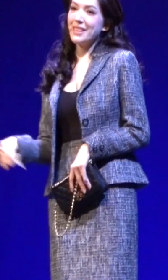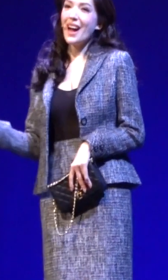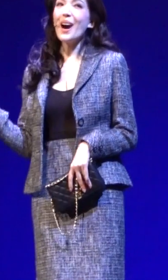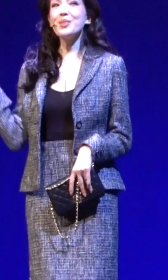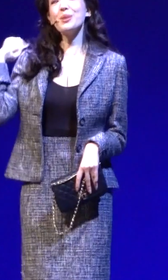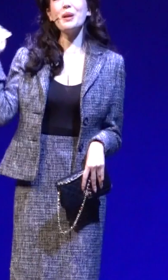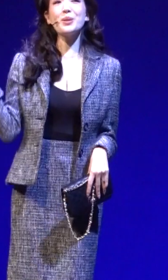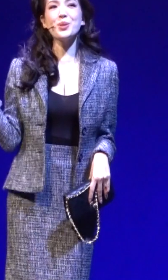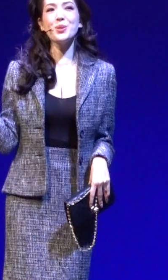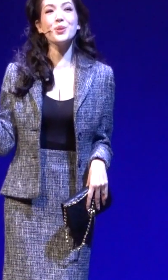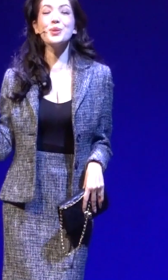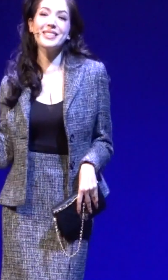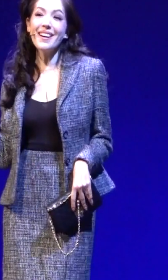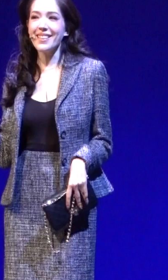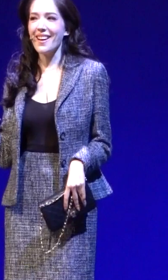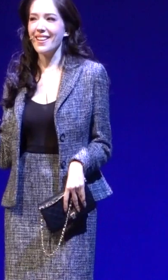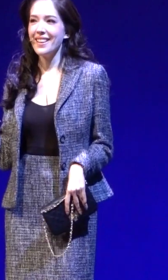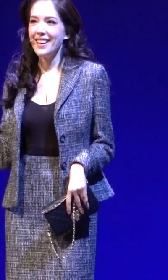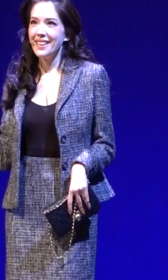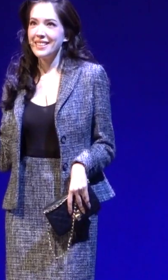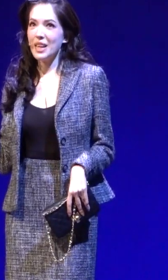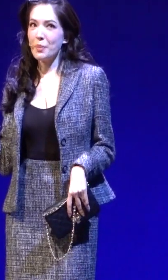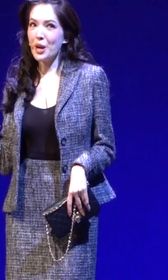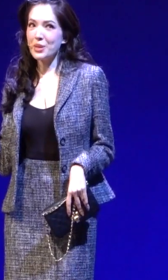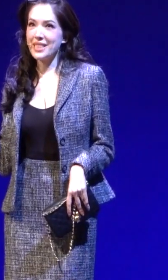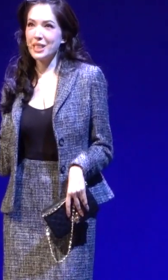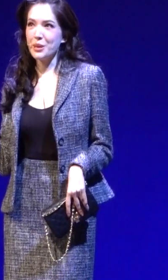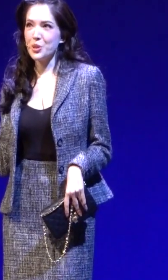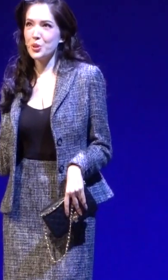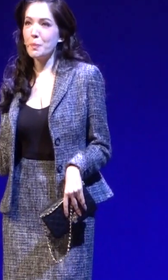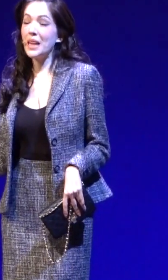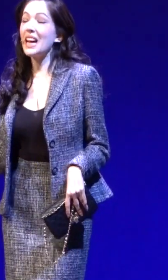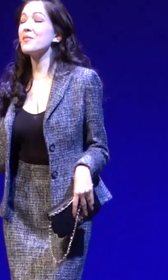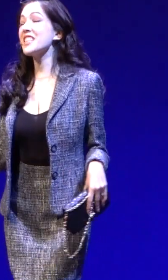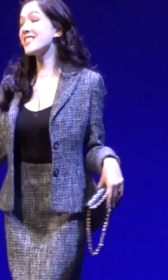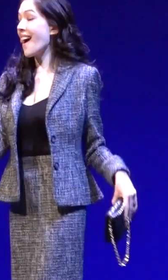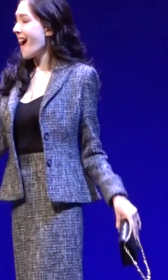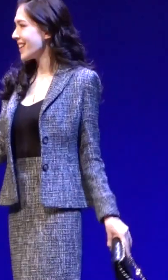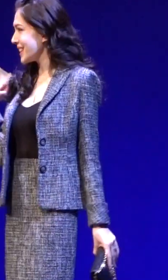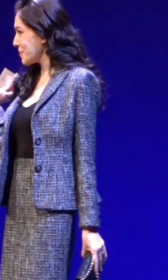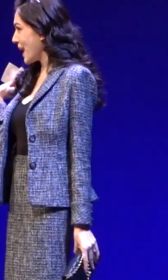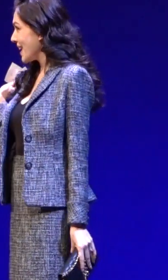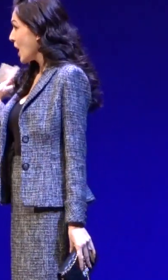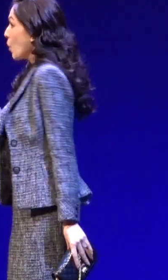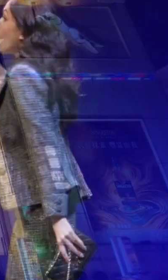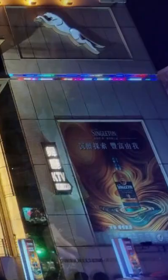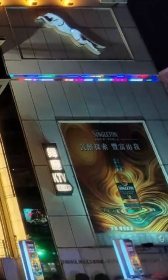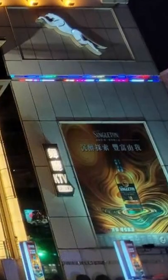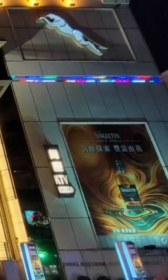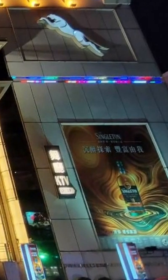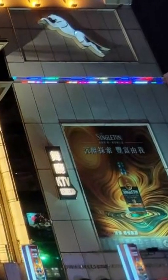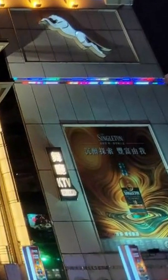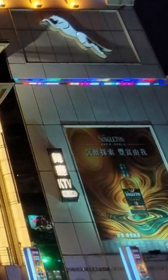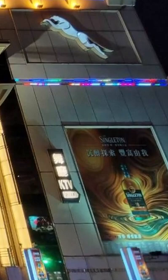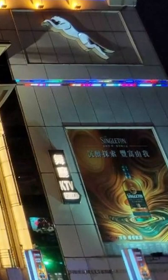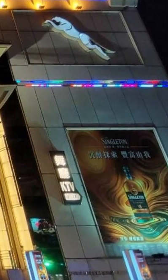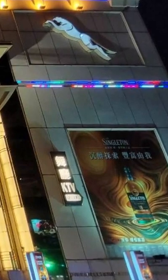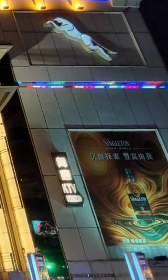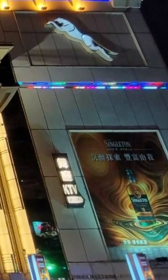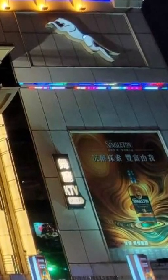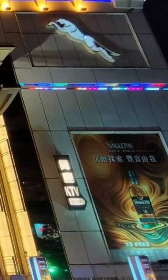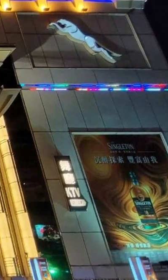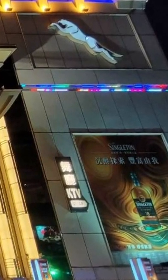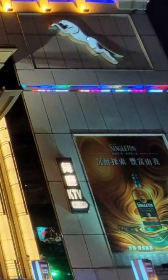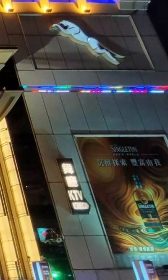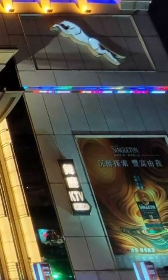人数的限制。可以说是五月本土疫情爆发后最大限度的松绑措施。不过歌厅、舞厅、酒